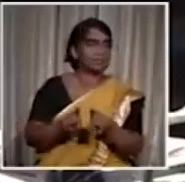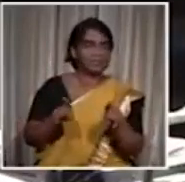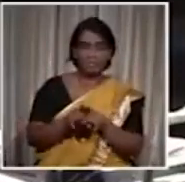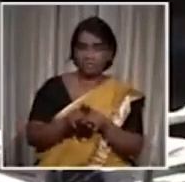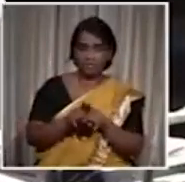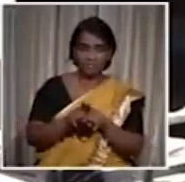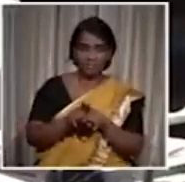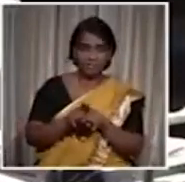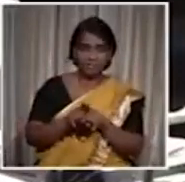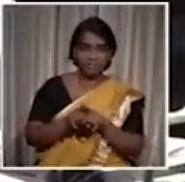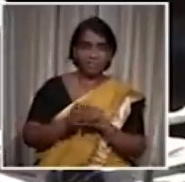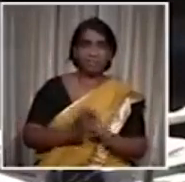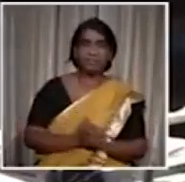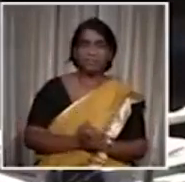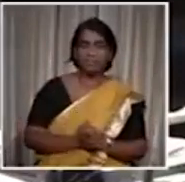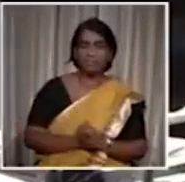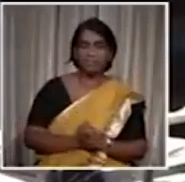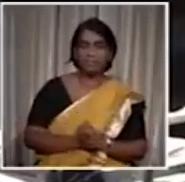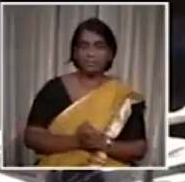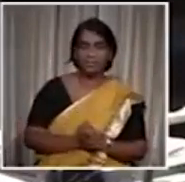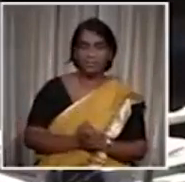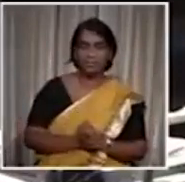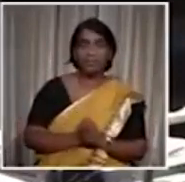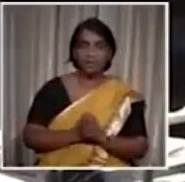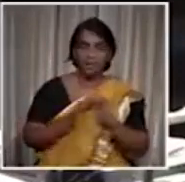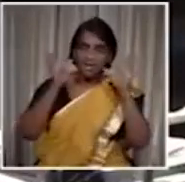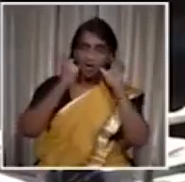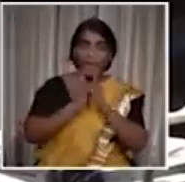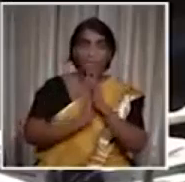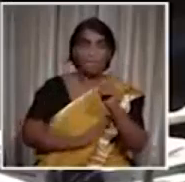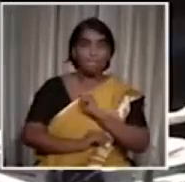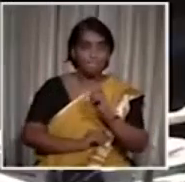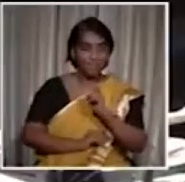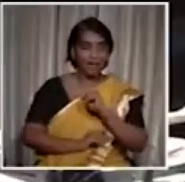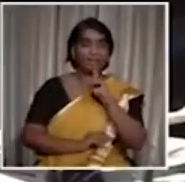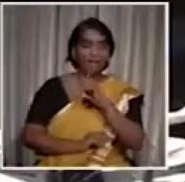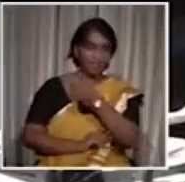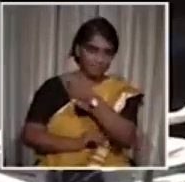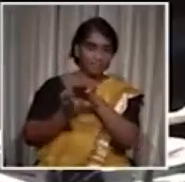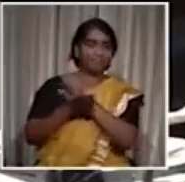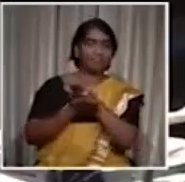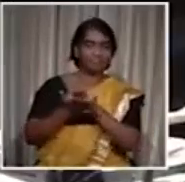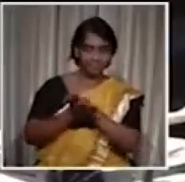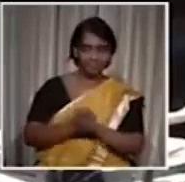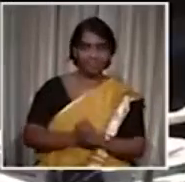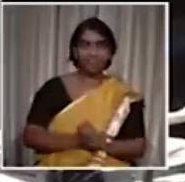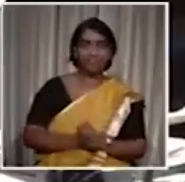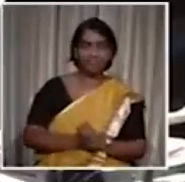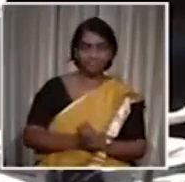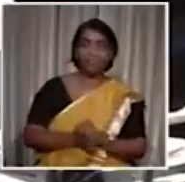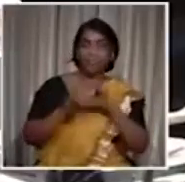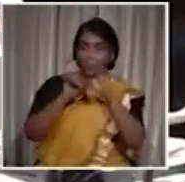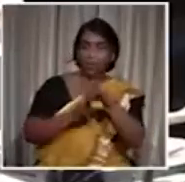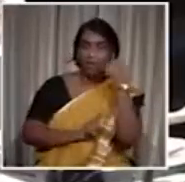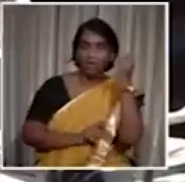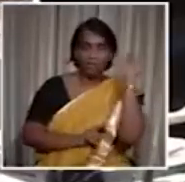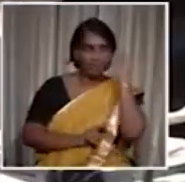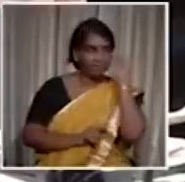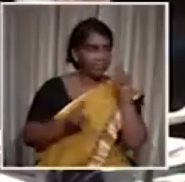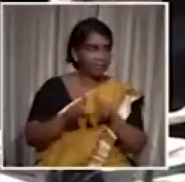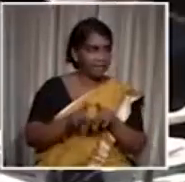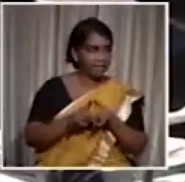mukad. Ajad yaku pirit kieno. Aikat tunda. Itu mah niwer dikara hundam wacan kita dulu. Ewa ke tamai mati tuai kata wahuni.